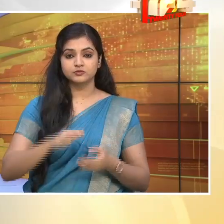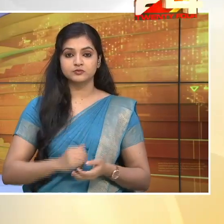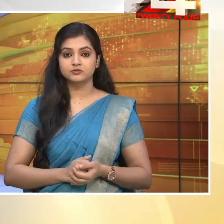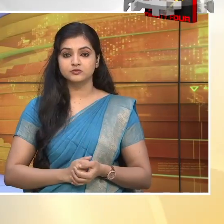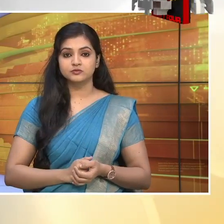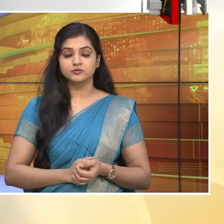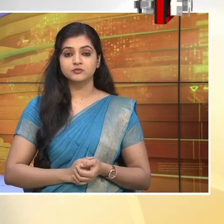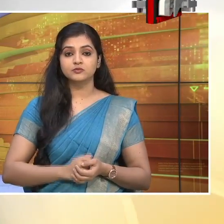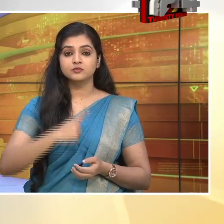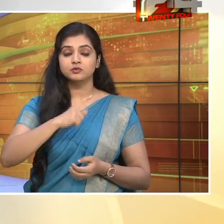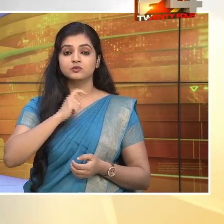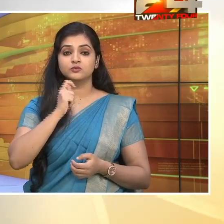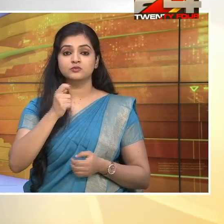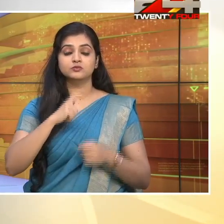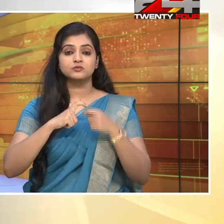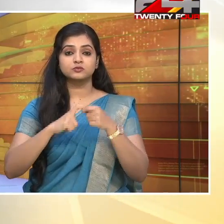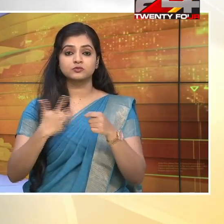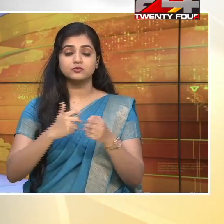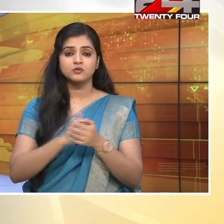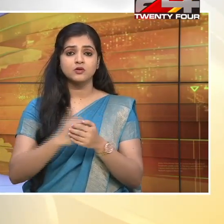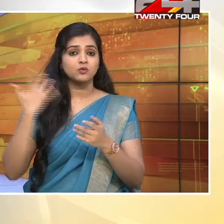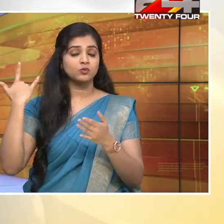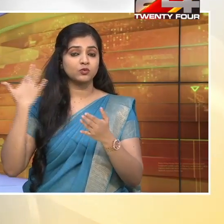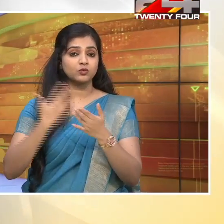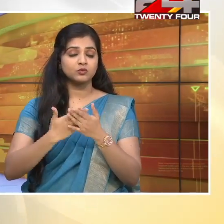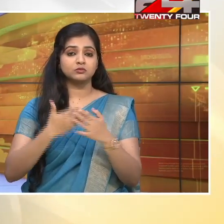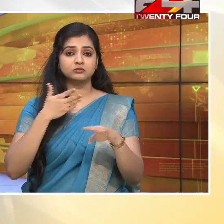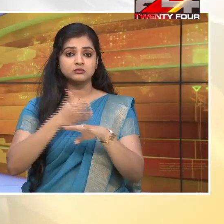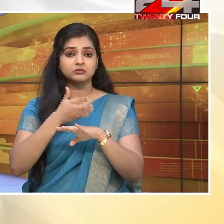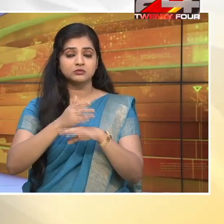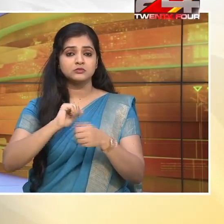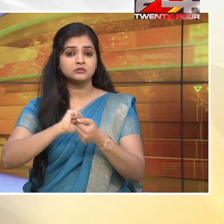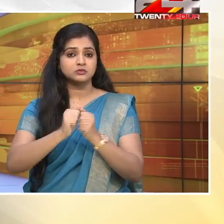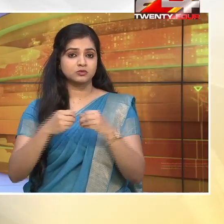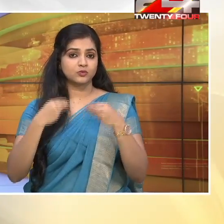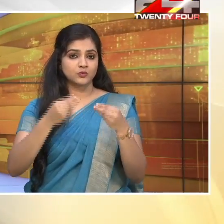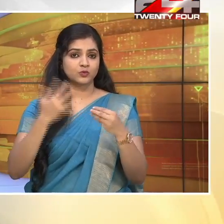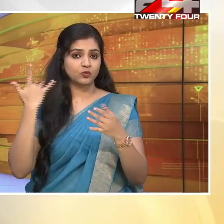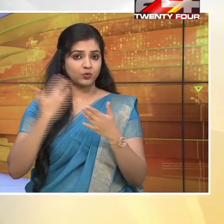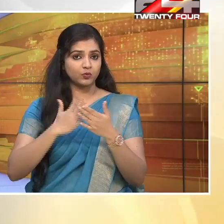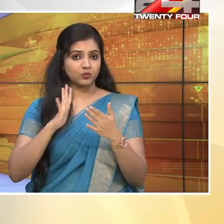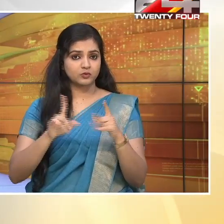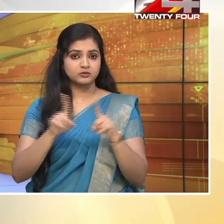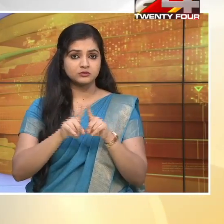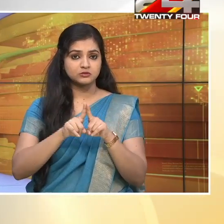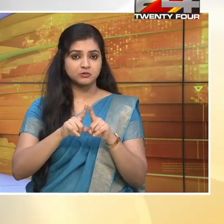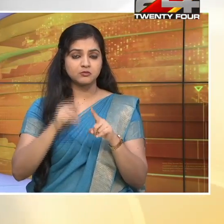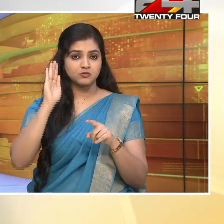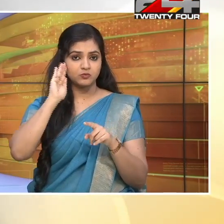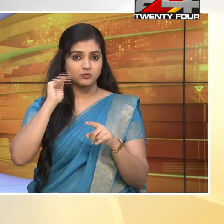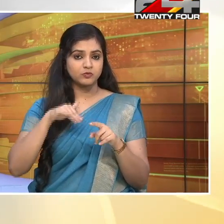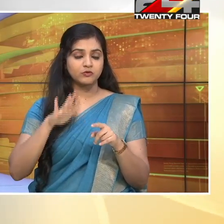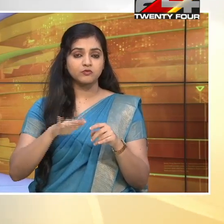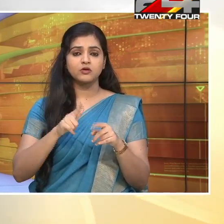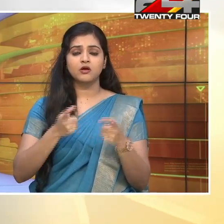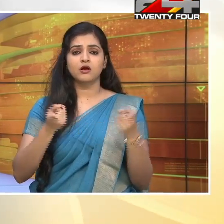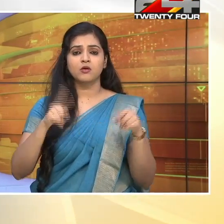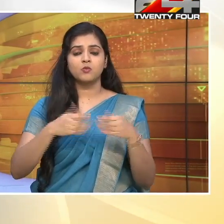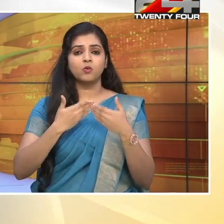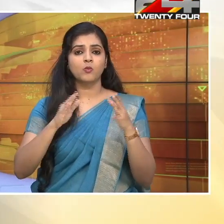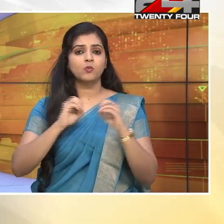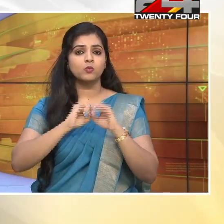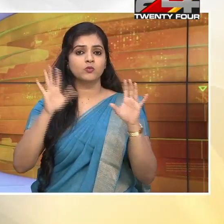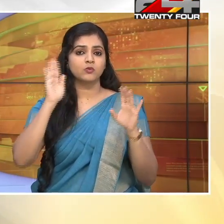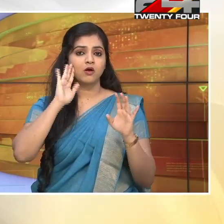ചേരുന്നത് കൊച്ചിയിൽ നിന്ന്. വിനീത, കുറേ നാളുകളായി ഇത്തരത്തിൽ ക്രൂരമായ പെരുമാറ്റവും മർദ്ദനവും ഉണ്ടായിരുന്നു എന്നാണോ ഇപ്പോൾ മനസ്സിലാക്കാൻ കഴിയുന്നത്? എങ്ങനെയാണ് ഈ സംഭവം